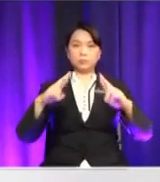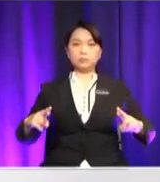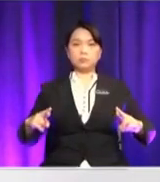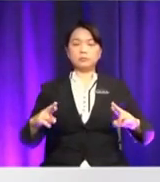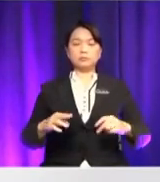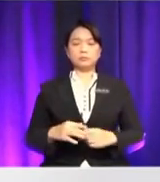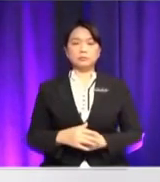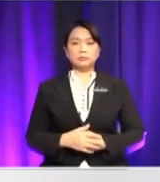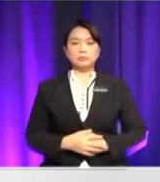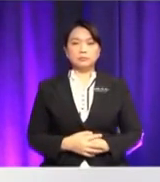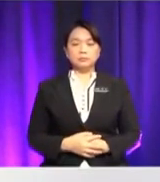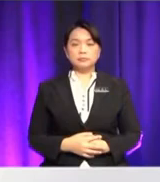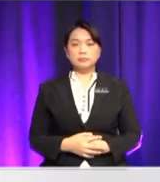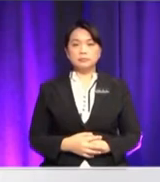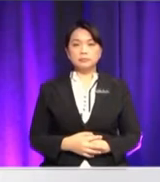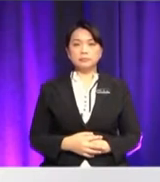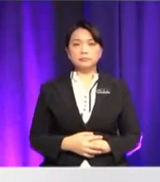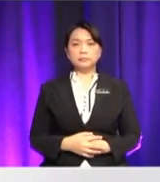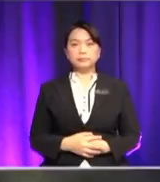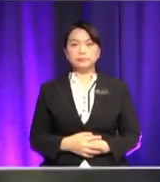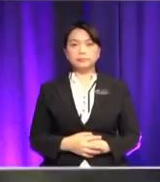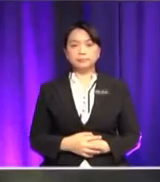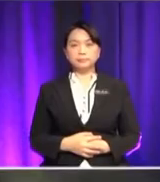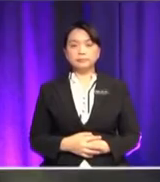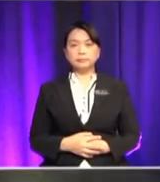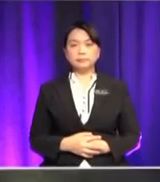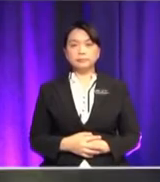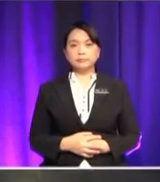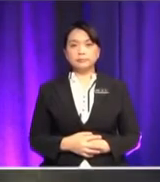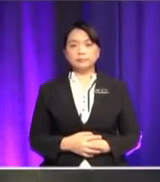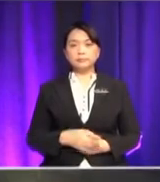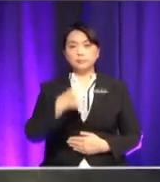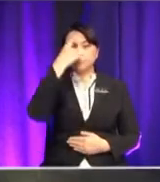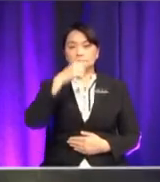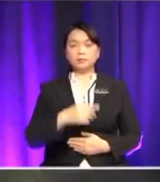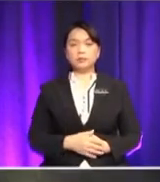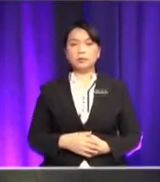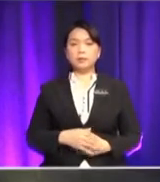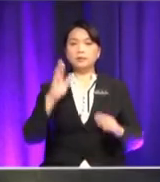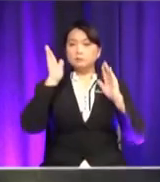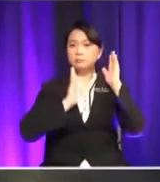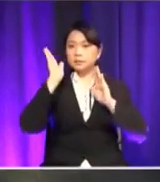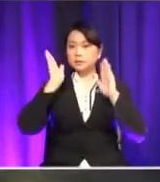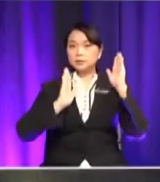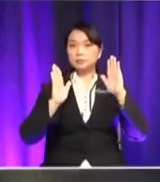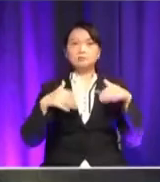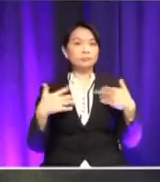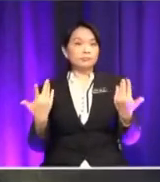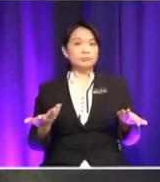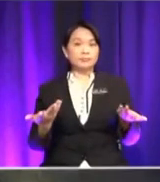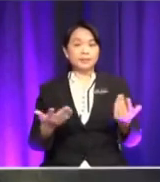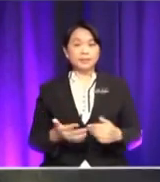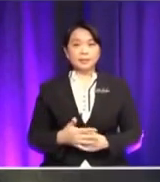TB layar lebih raya Oke untuk Malaysia usai tersebut Oke sebelum